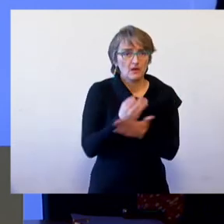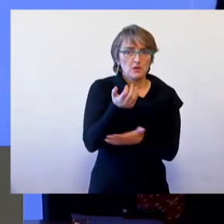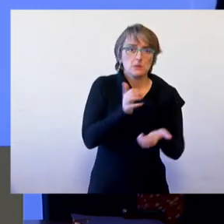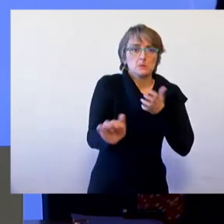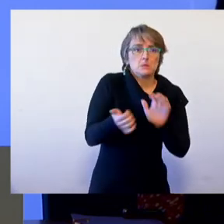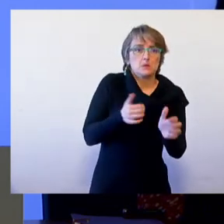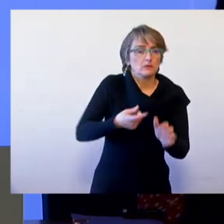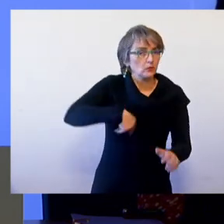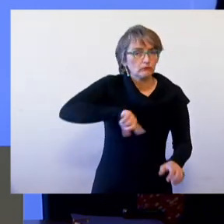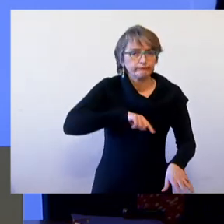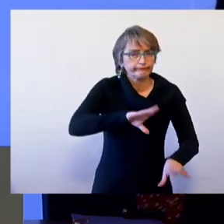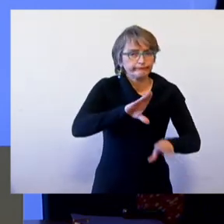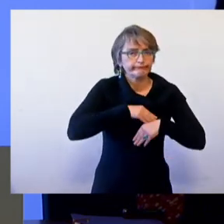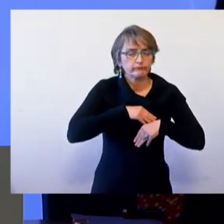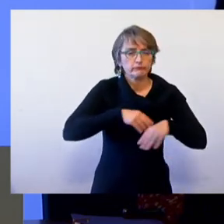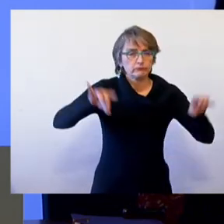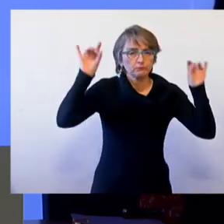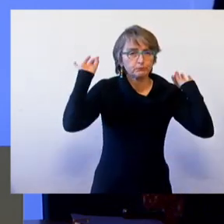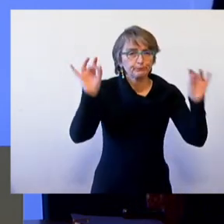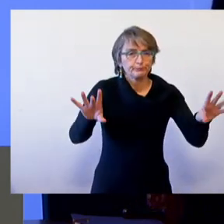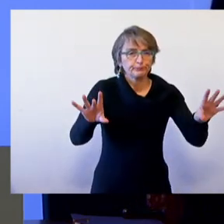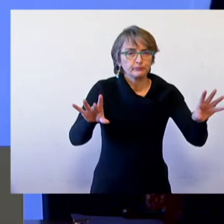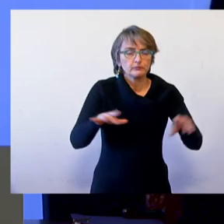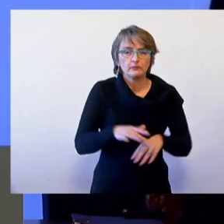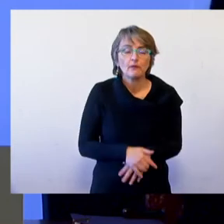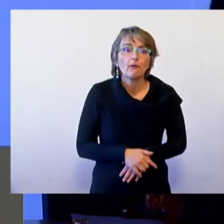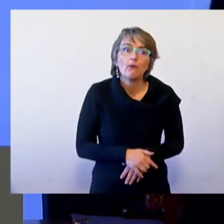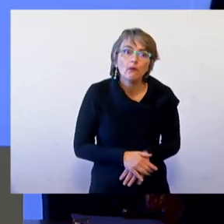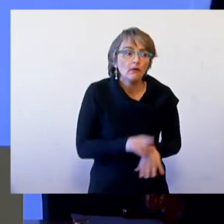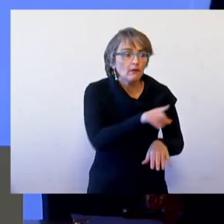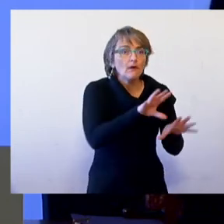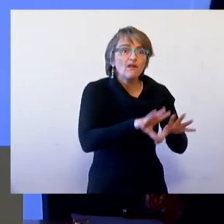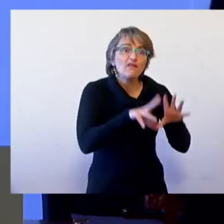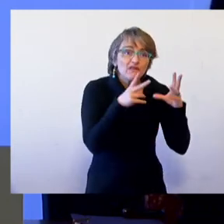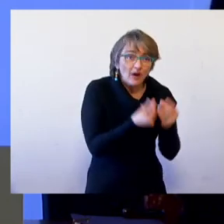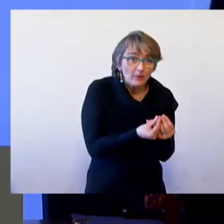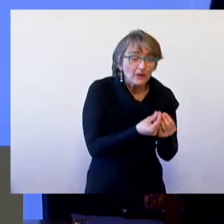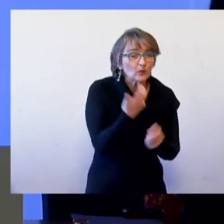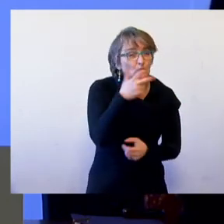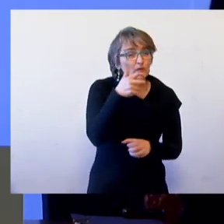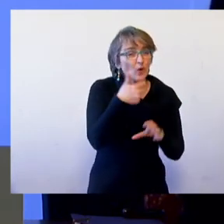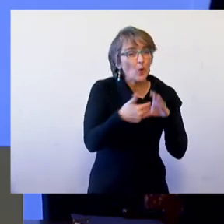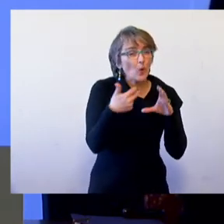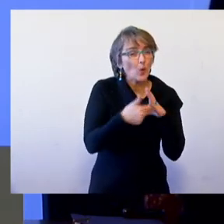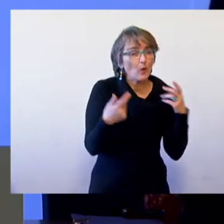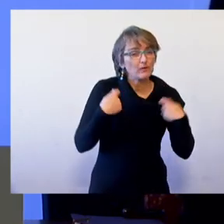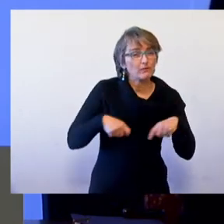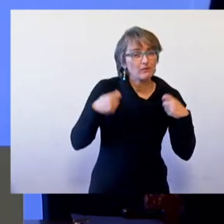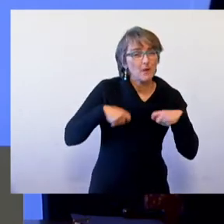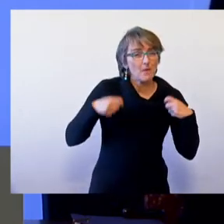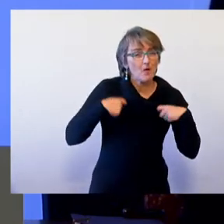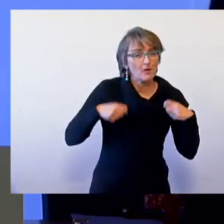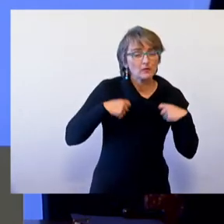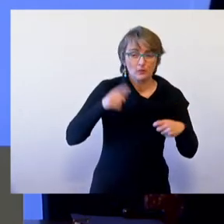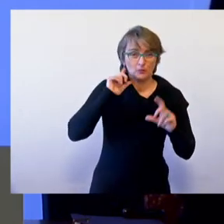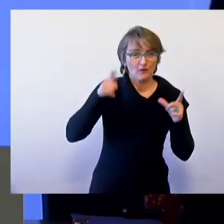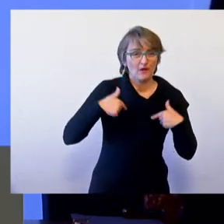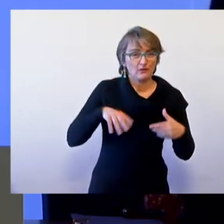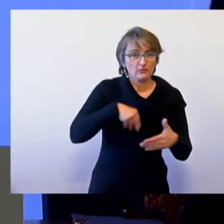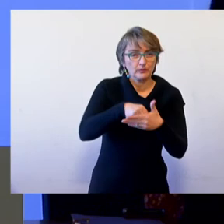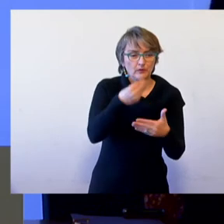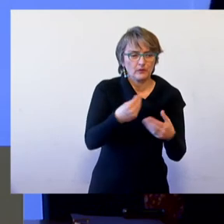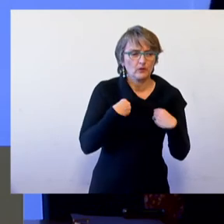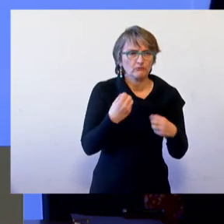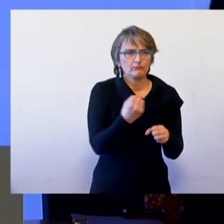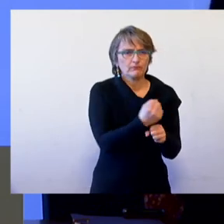Ici, personne ne doit s'y résoudre. Parce que quand les familles dépensent 300 euros pour scolariser leur enfant, ça doit être une alerte pour nous. Et la